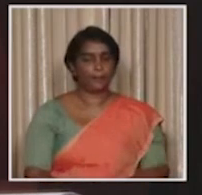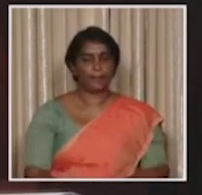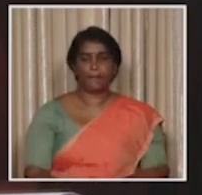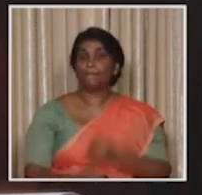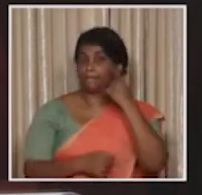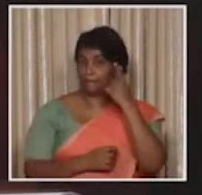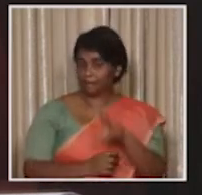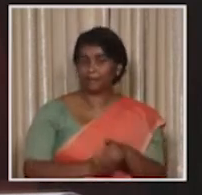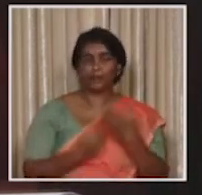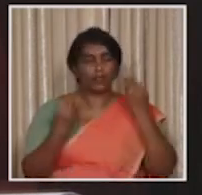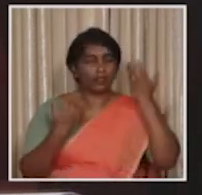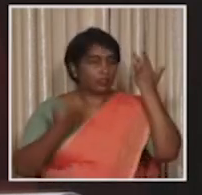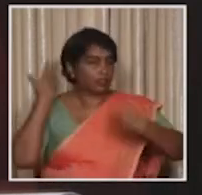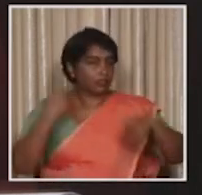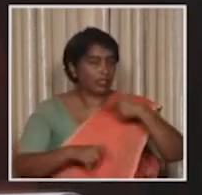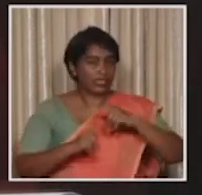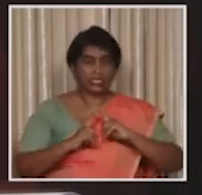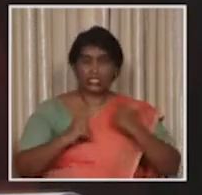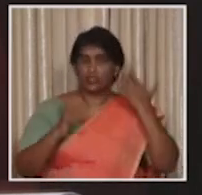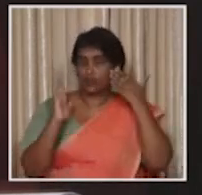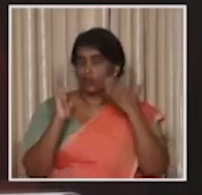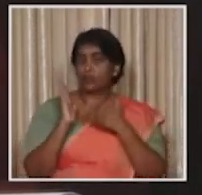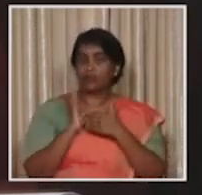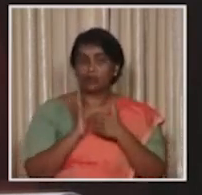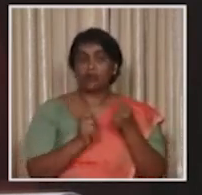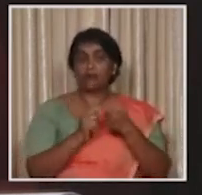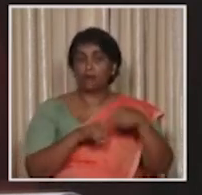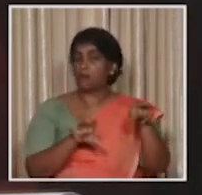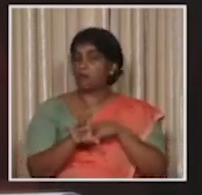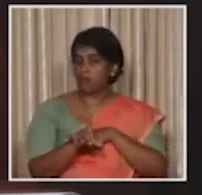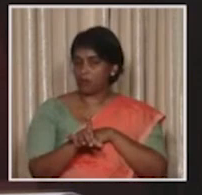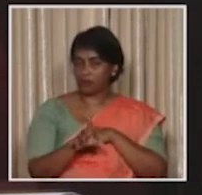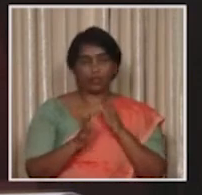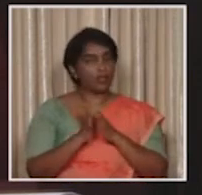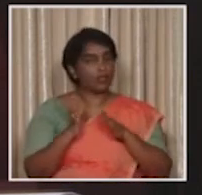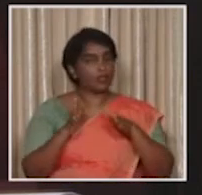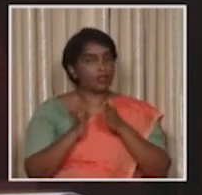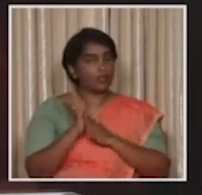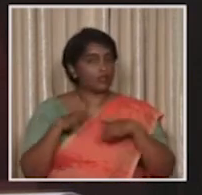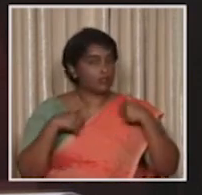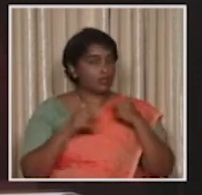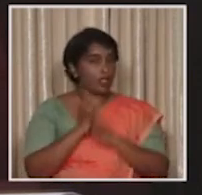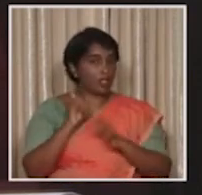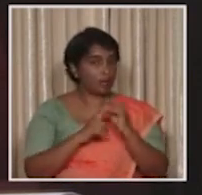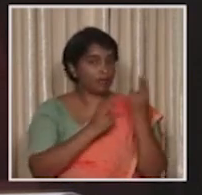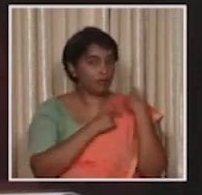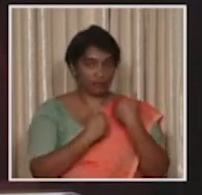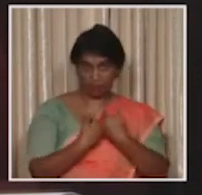ඒ නිසා අහිමි වන ජීවිත සම්බන්ධය වගකීම සෞඛ්‍ය අමාත්‍යවරයා ලෙස ඔබ